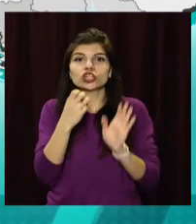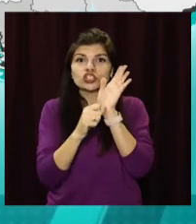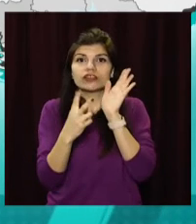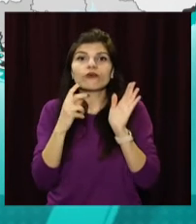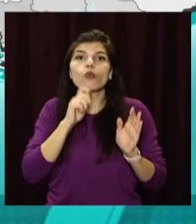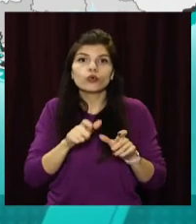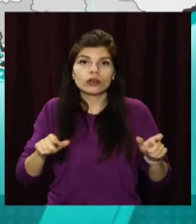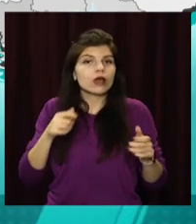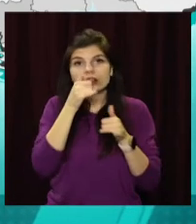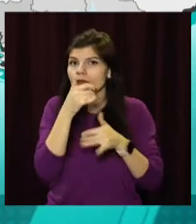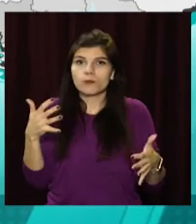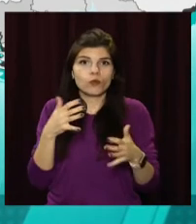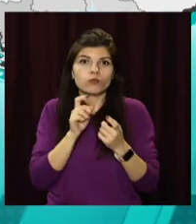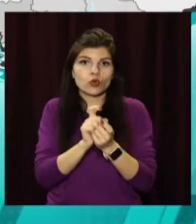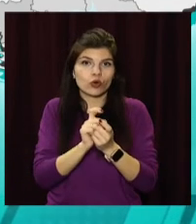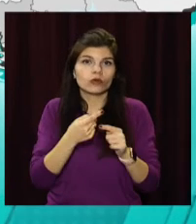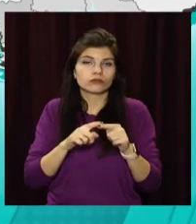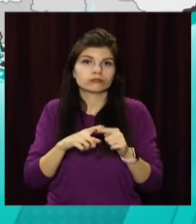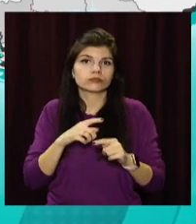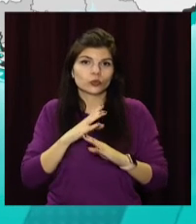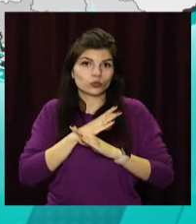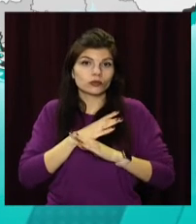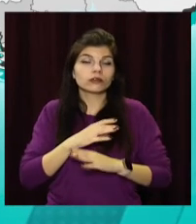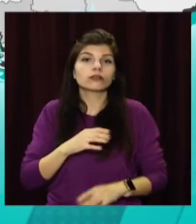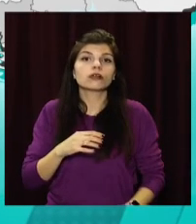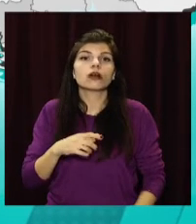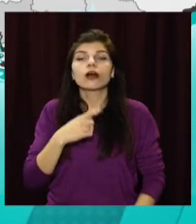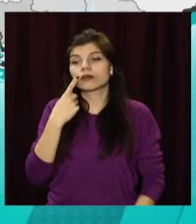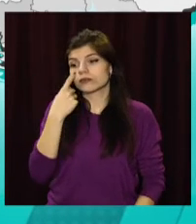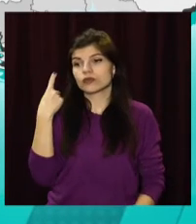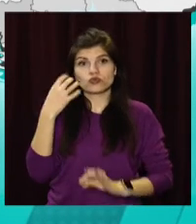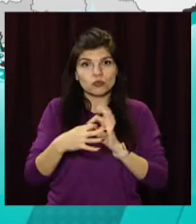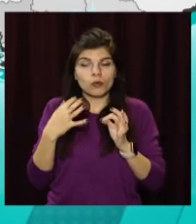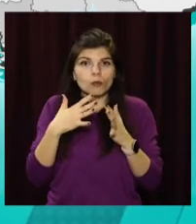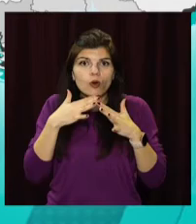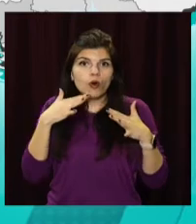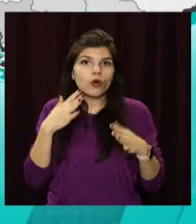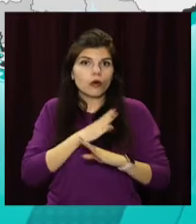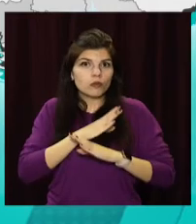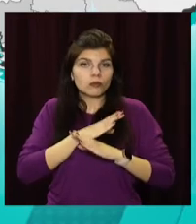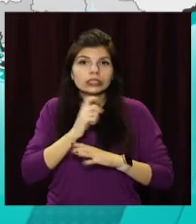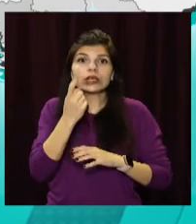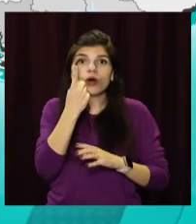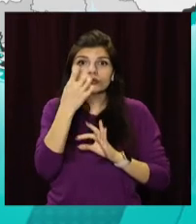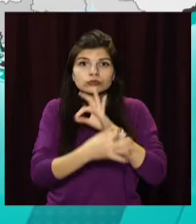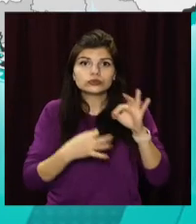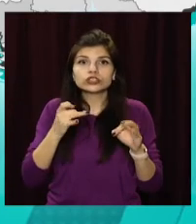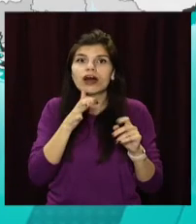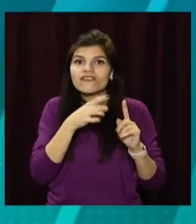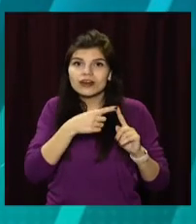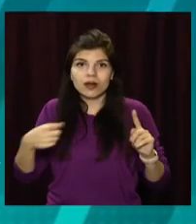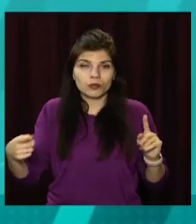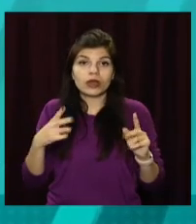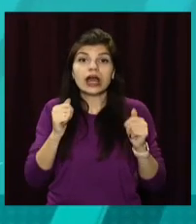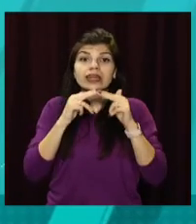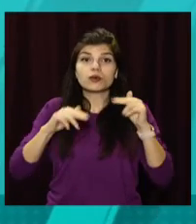областях. Ще 362 українця не змогли побороти вірус. За добу, що минула, це найбільша кількість смертей від ковіду за